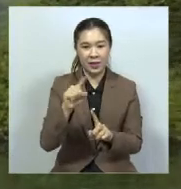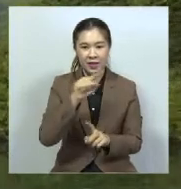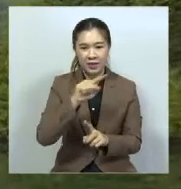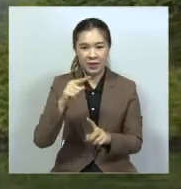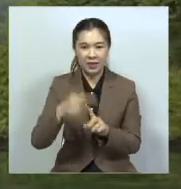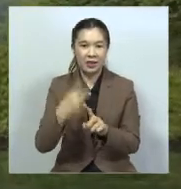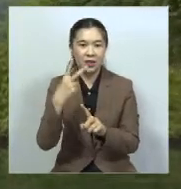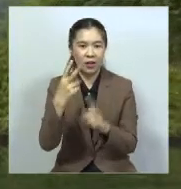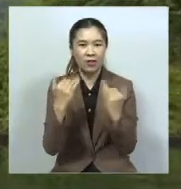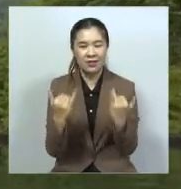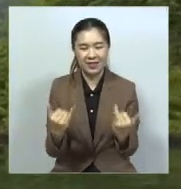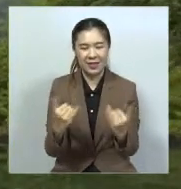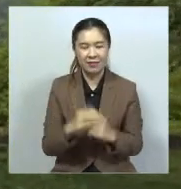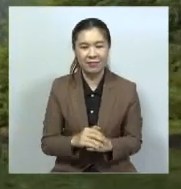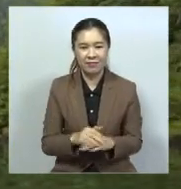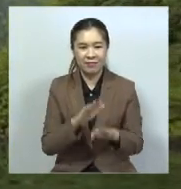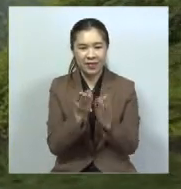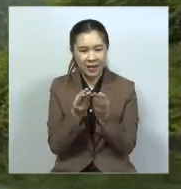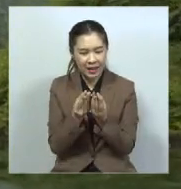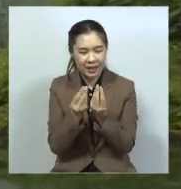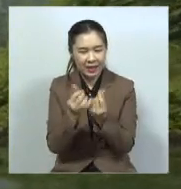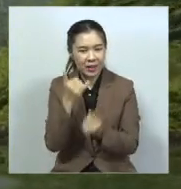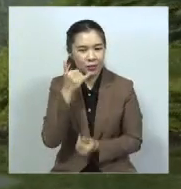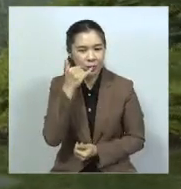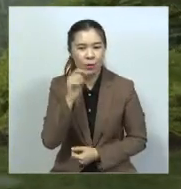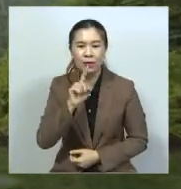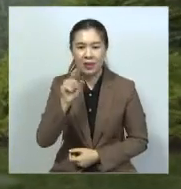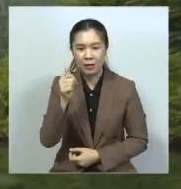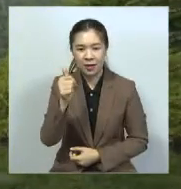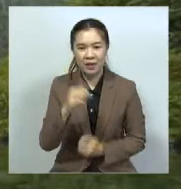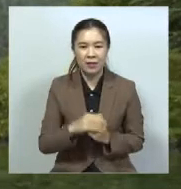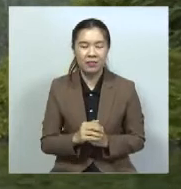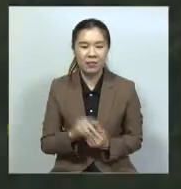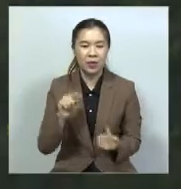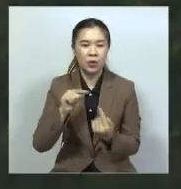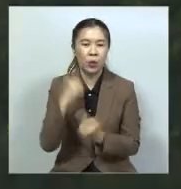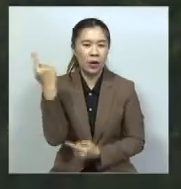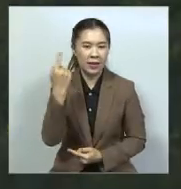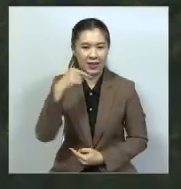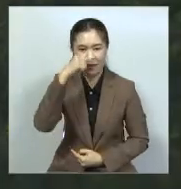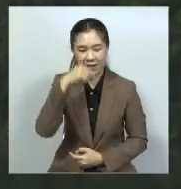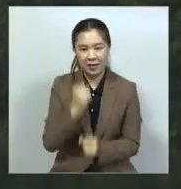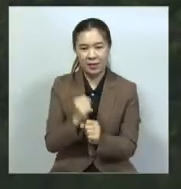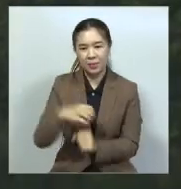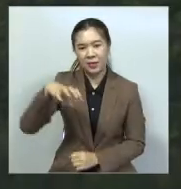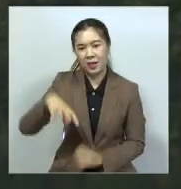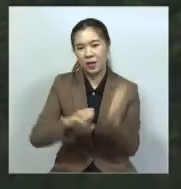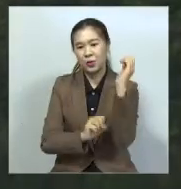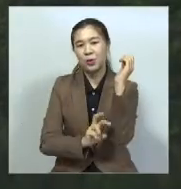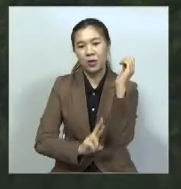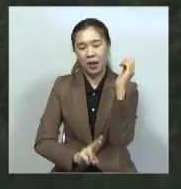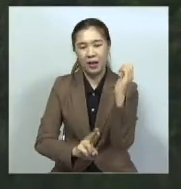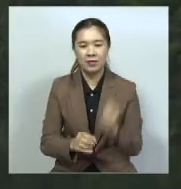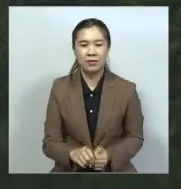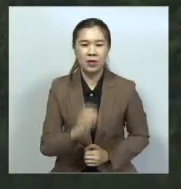ถึงกุมภาพันธ์นี้สนใจรายละเอียดเพิ่มเติมติดต่อสอบถามได้ที่การท่องเที่ยวแห่งประเทศไทยสำนักงานสุราษฎร์ธานีโ